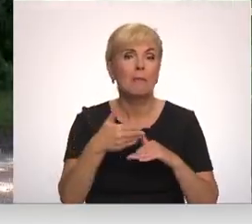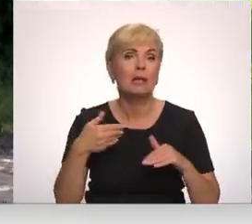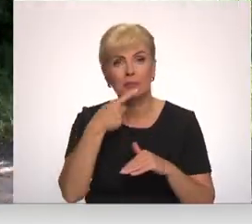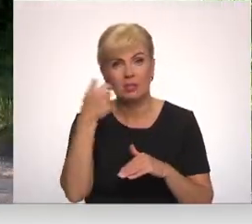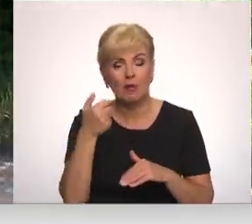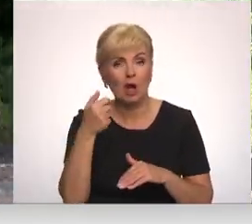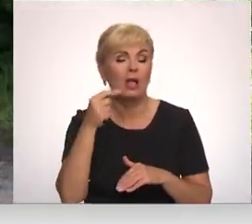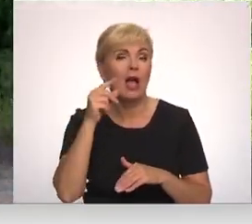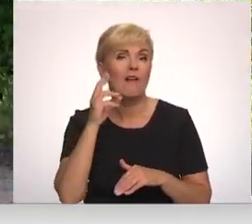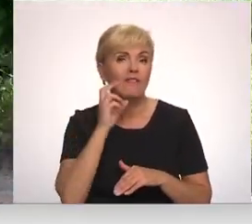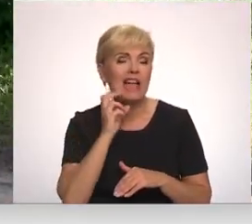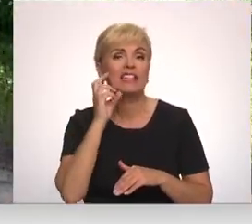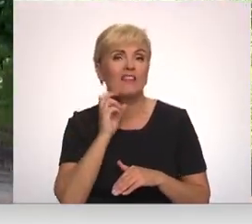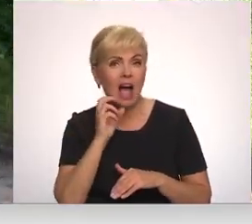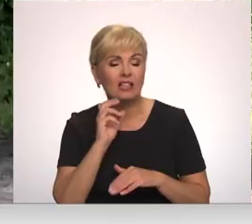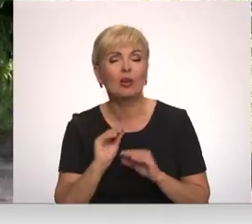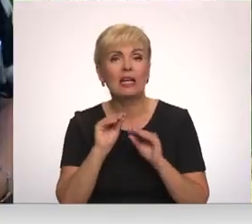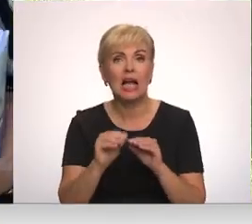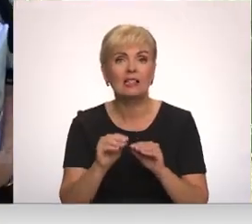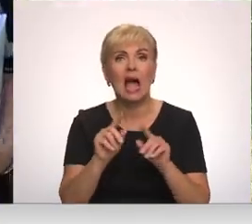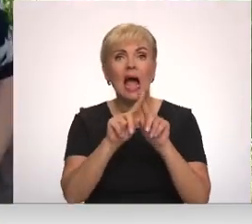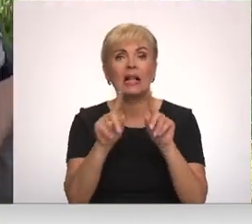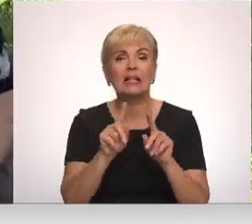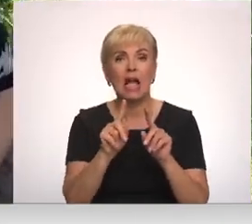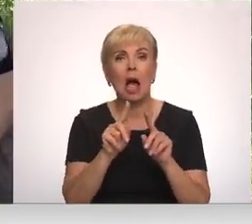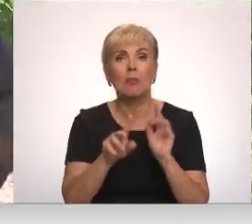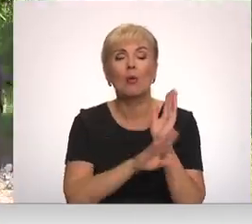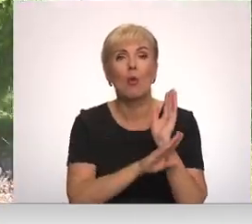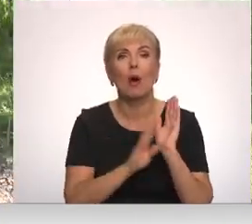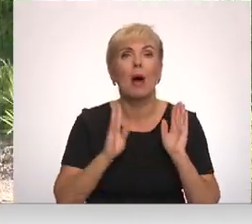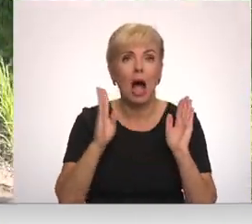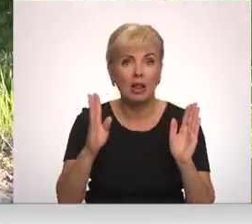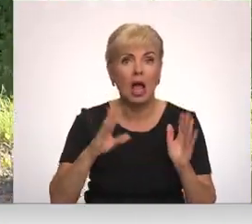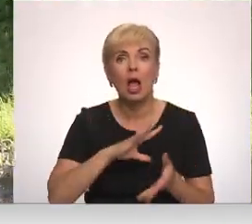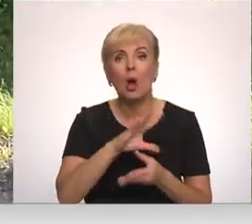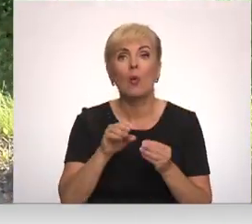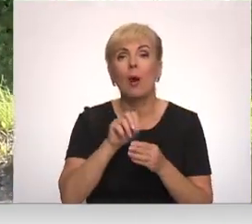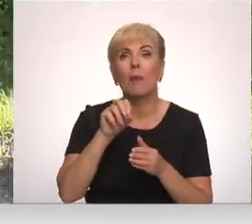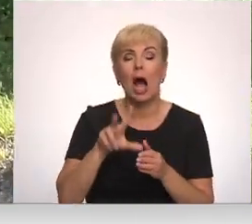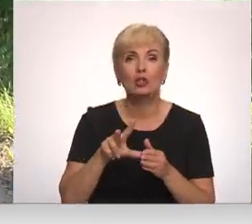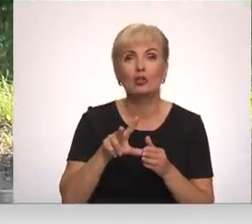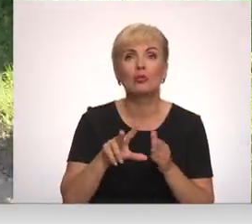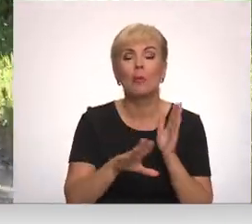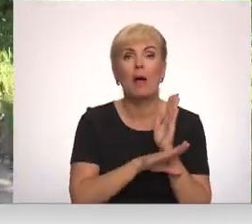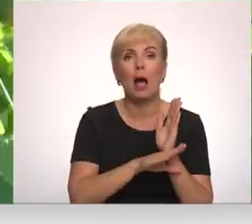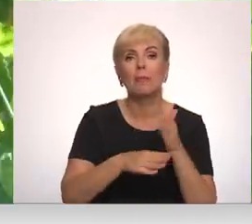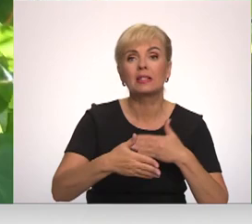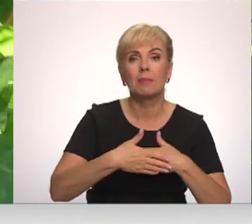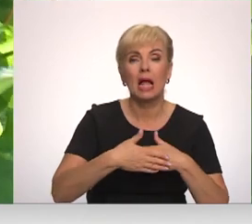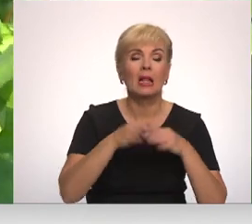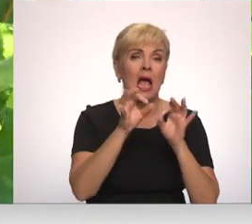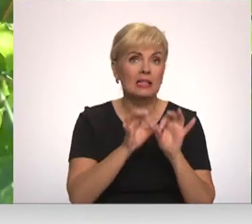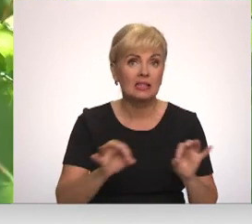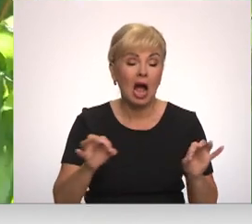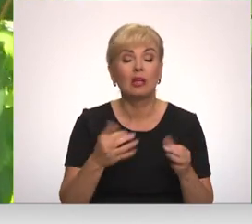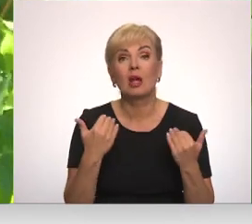viņas vecāki iestādīja Liepu aleju. Kopā saīt 18 lelis, vacas, skaistas līpas. Un tagad, kad